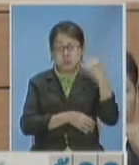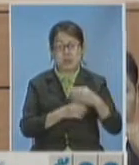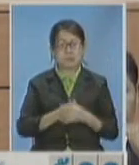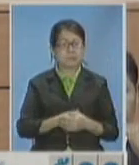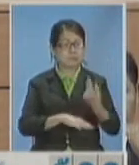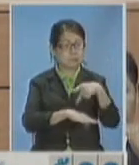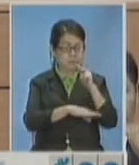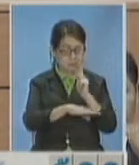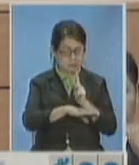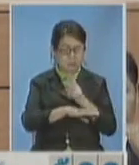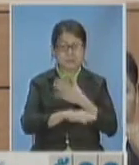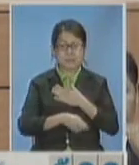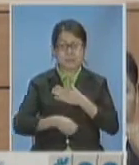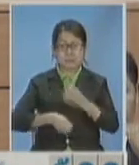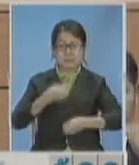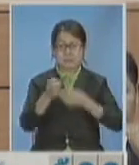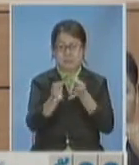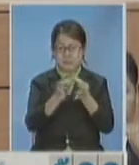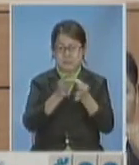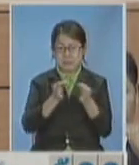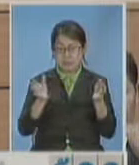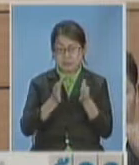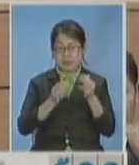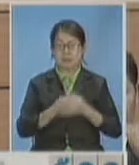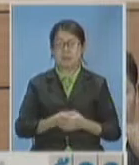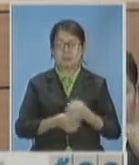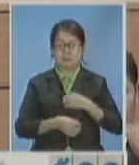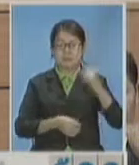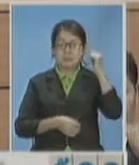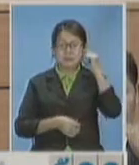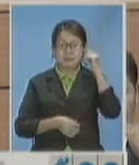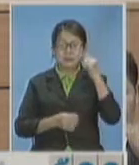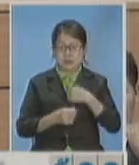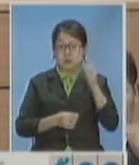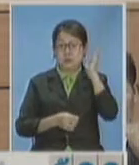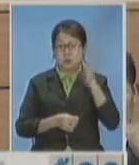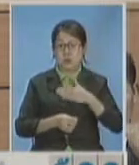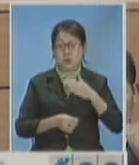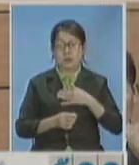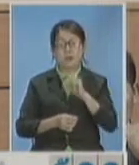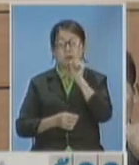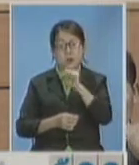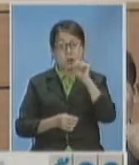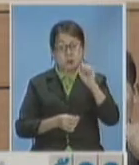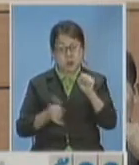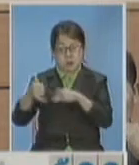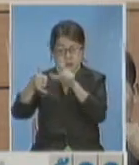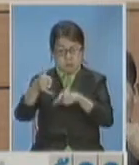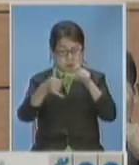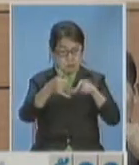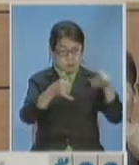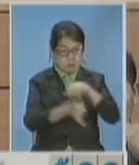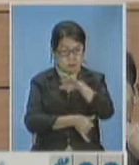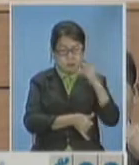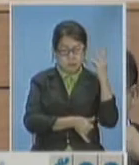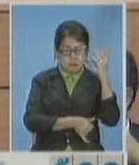ได้อภิปรายโดยสังเขปเพราะผมเชื่อว่าเพื่อนสมาชิกสภาผู้แทนราษฎรแต่ละท่านจะได้นำ